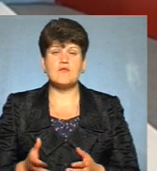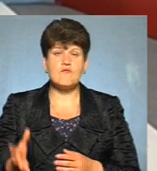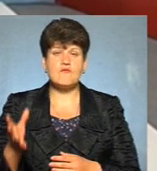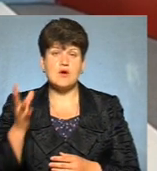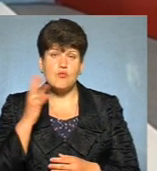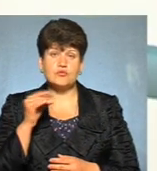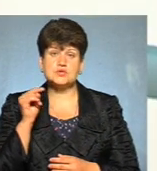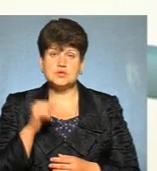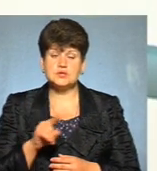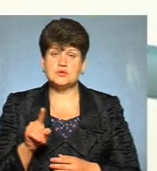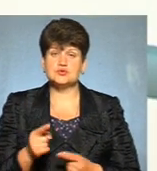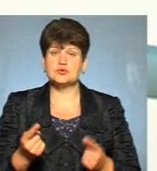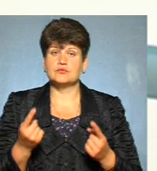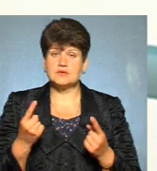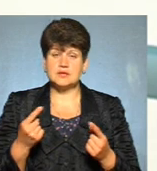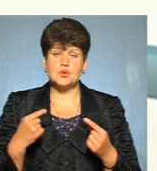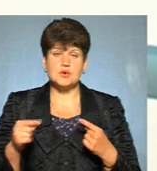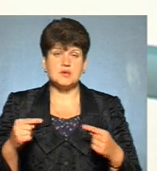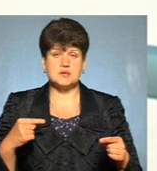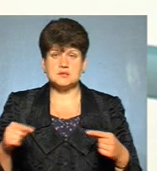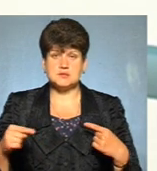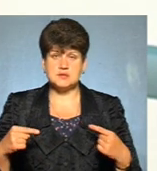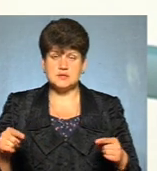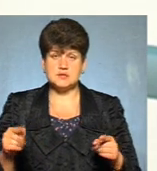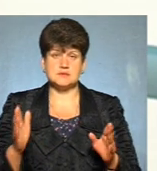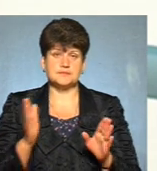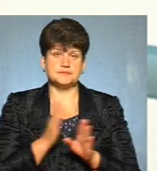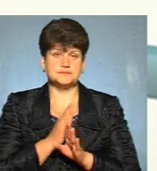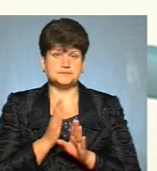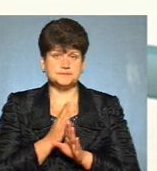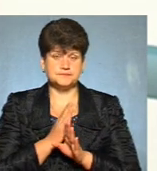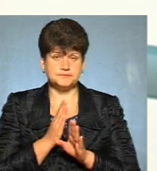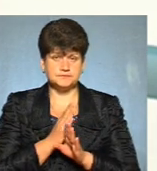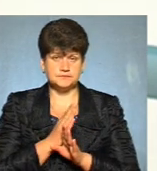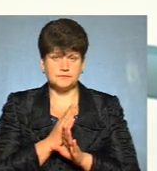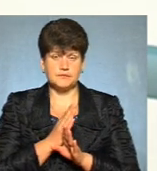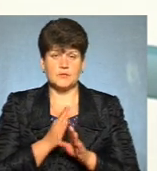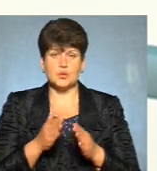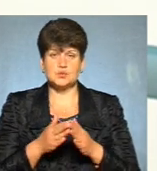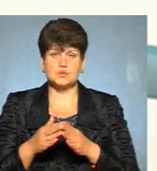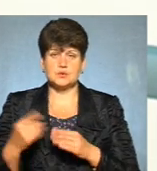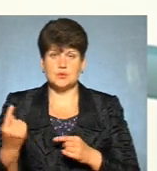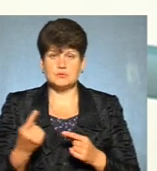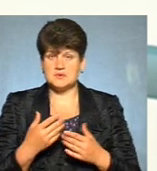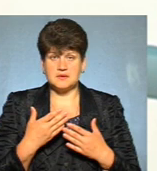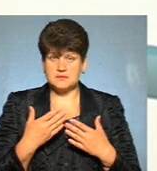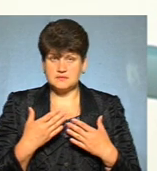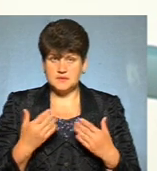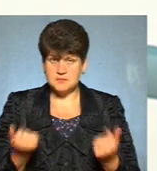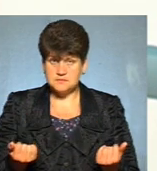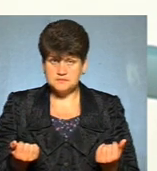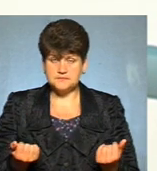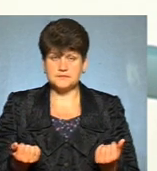Враховуючи те, що великої різниці в кліматогеографічних особливостях сусідніх областей немає,